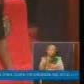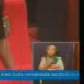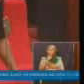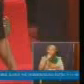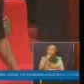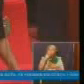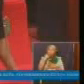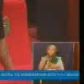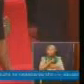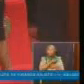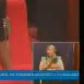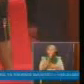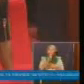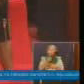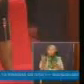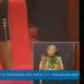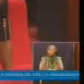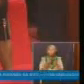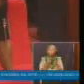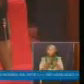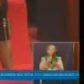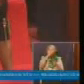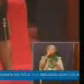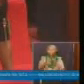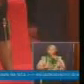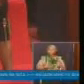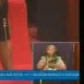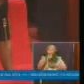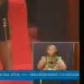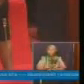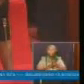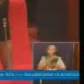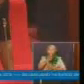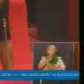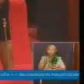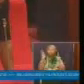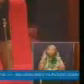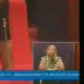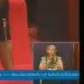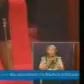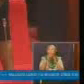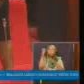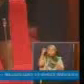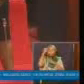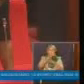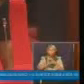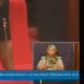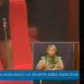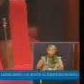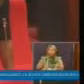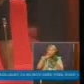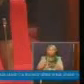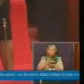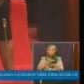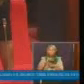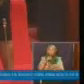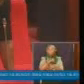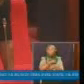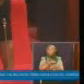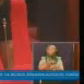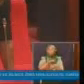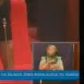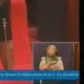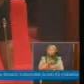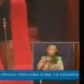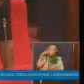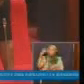hii tusingekuwa na mchakato kama huu wa katiba. Mheshimiwa mwenyekiti, nimesikitishwa sana na kitendo